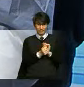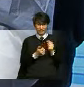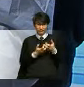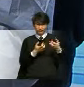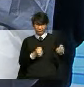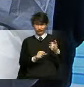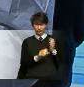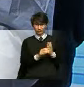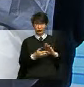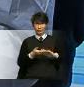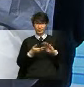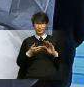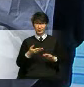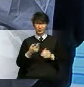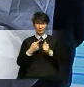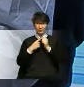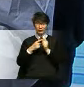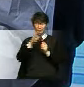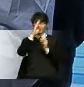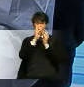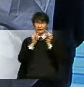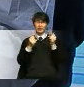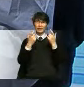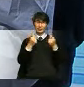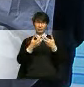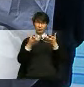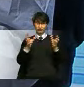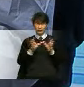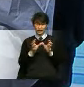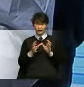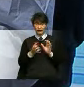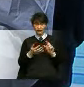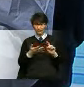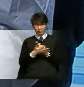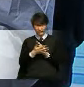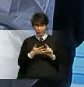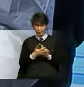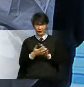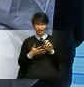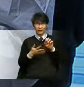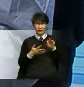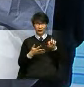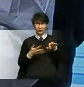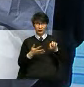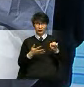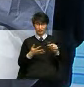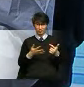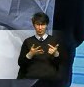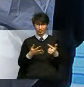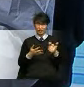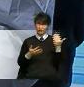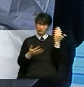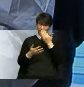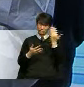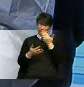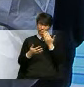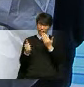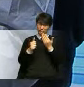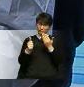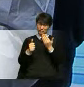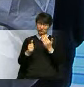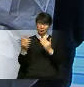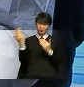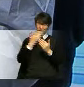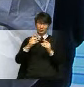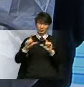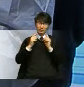치료를 받고 있습니다 첫번째 확진 자와 같은 부대에서 밀접 접촉한 연천군 주민은 검사 결과 음성 판정을